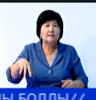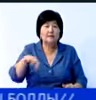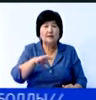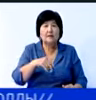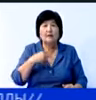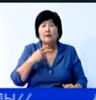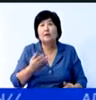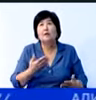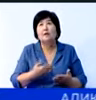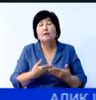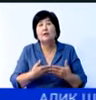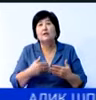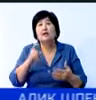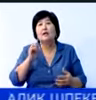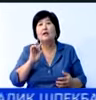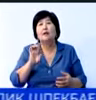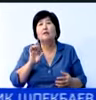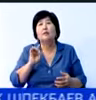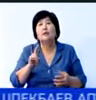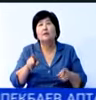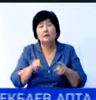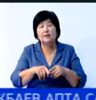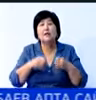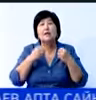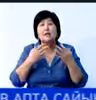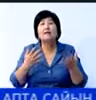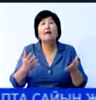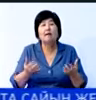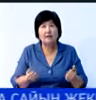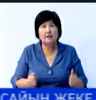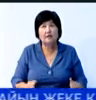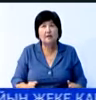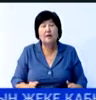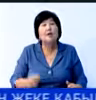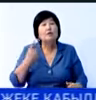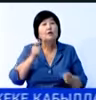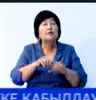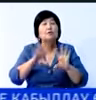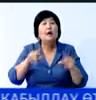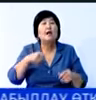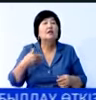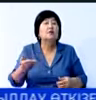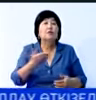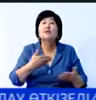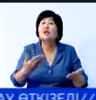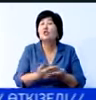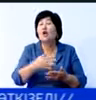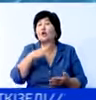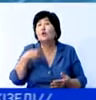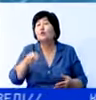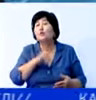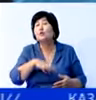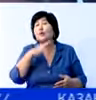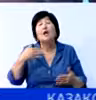көрдім, Мәселе хабары, сондықтан да олардың барлығы да сақталады. Бір сөзбен айтқанда бізде жаңалық көп, жоспар